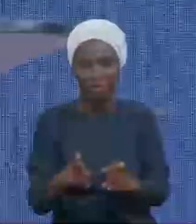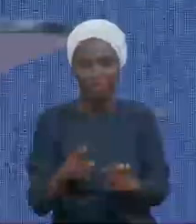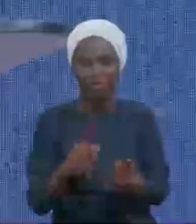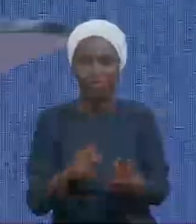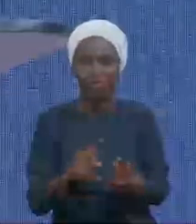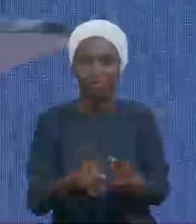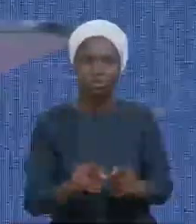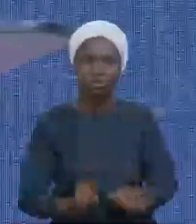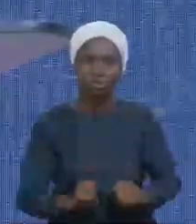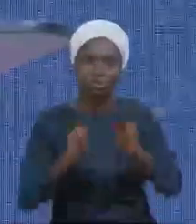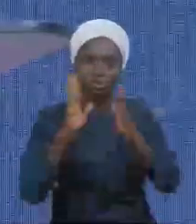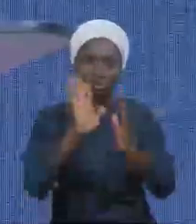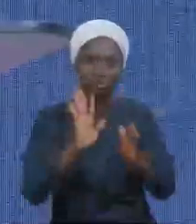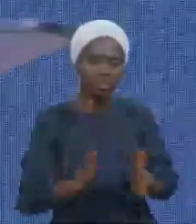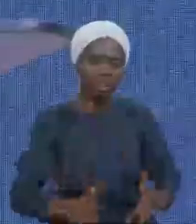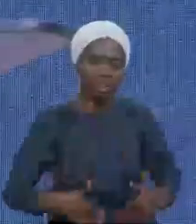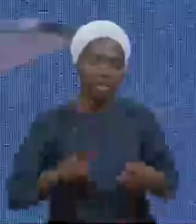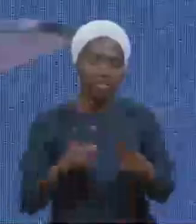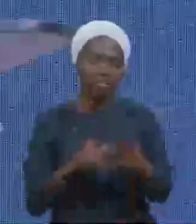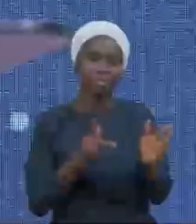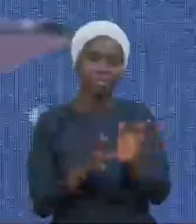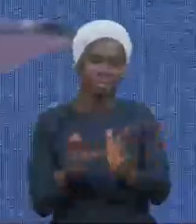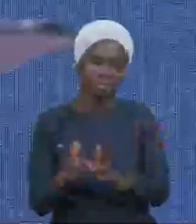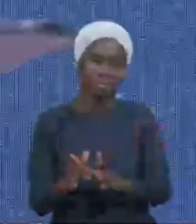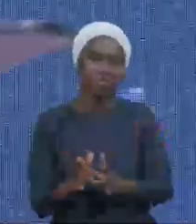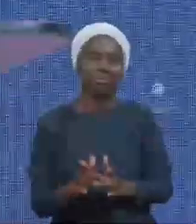pardon. Le Seigneur vous attend.